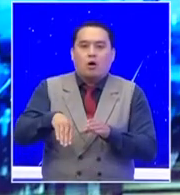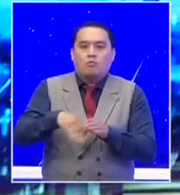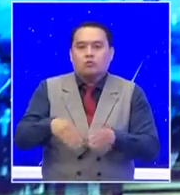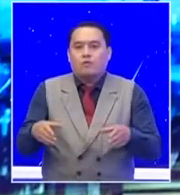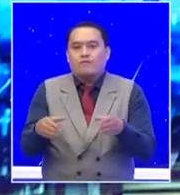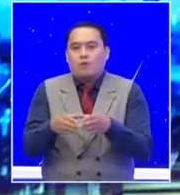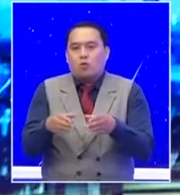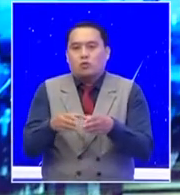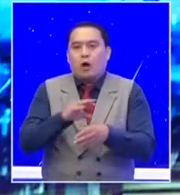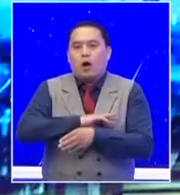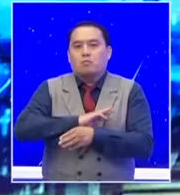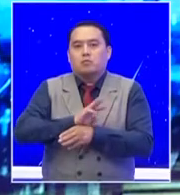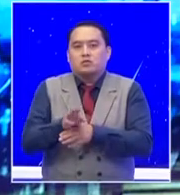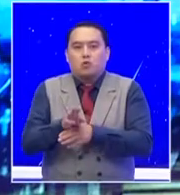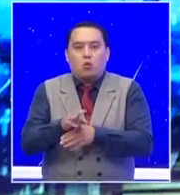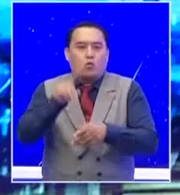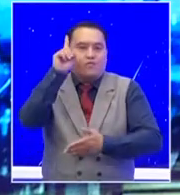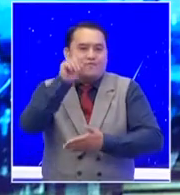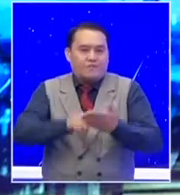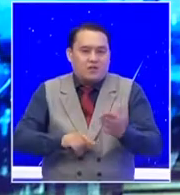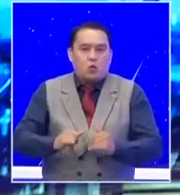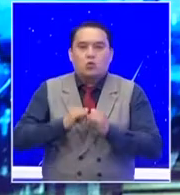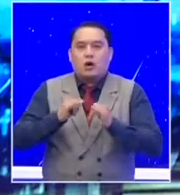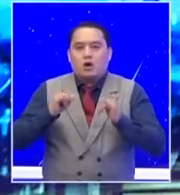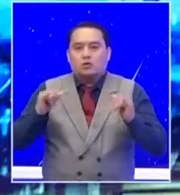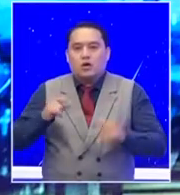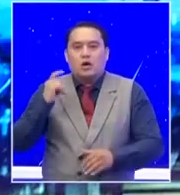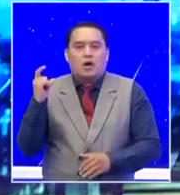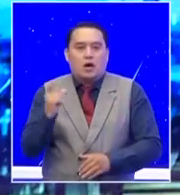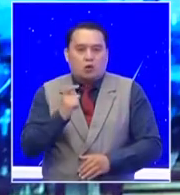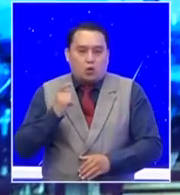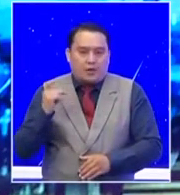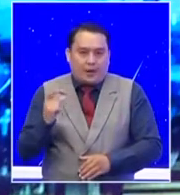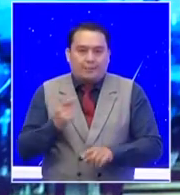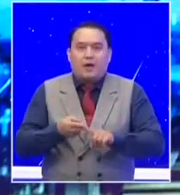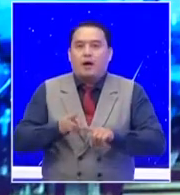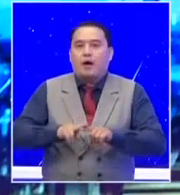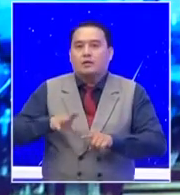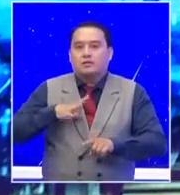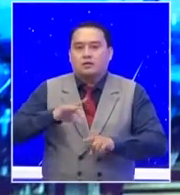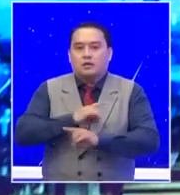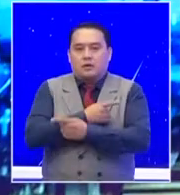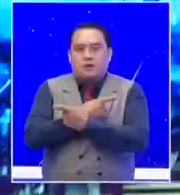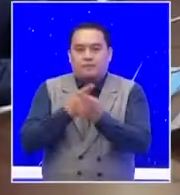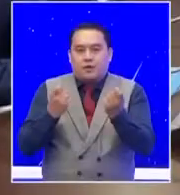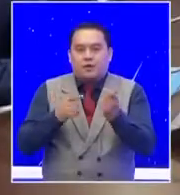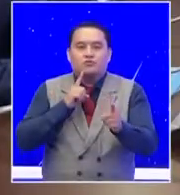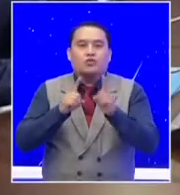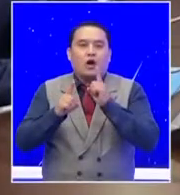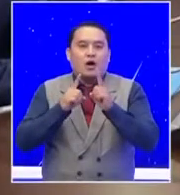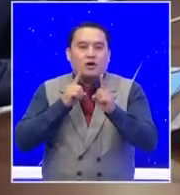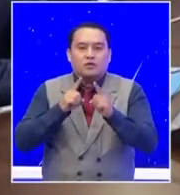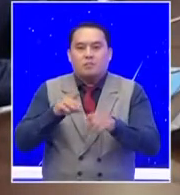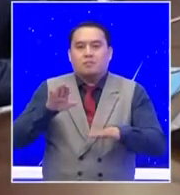фонде позволили обеспечить уверенную динамику роста реального сектора экономики. Об этом стало известно в ходе заседания